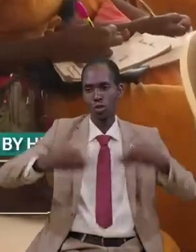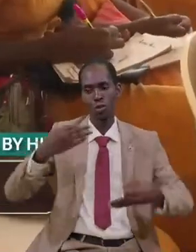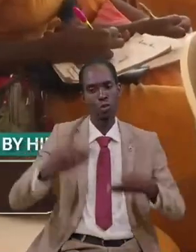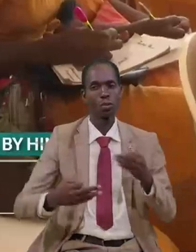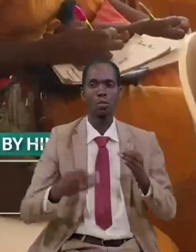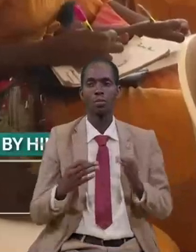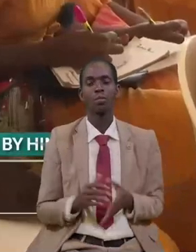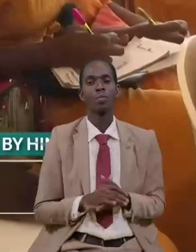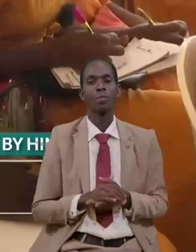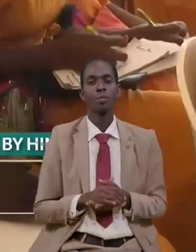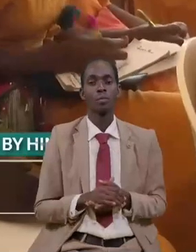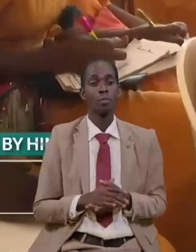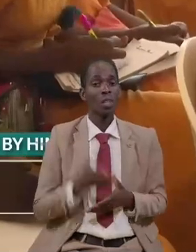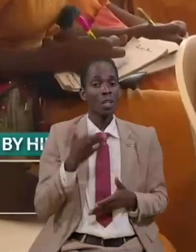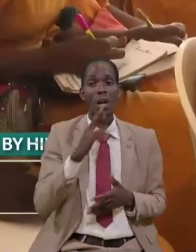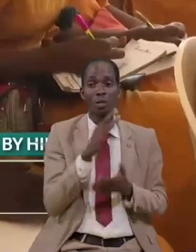jugé.